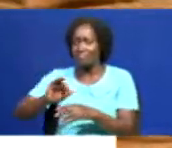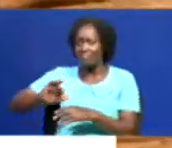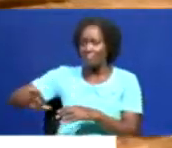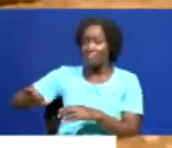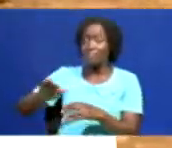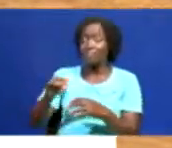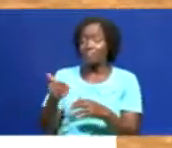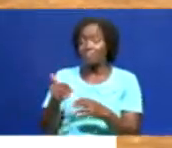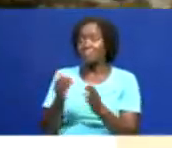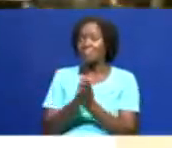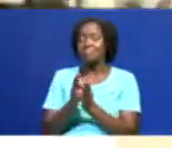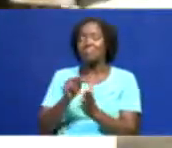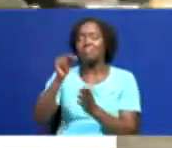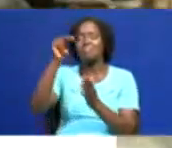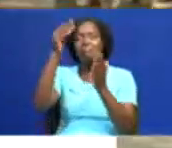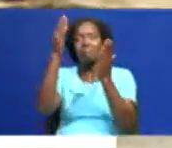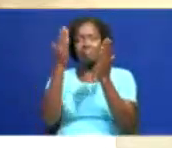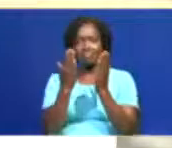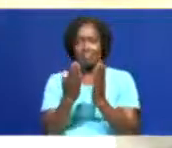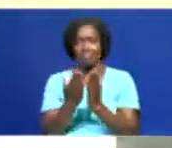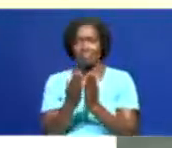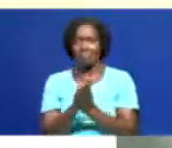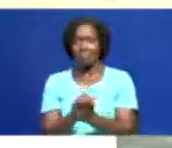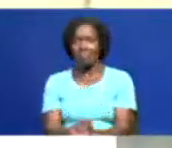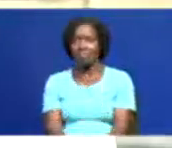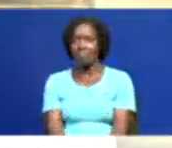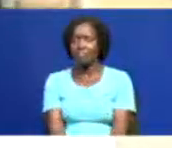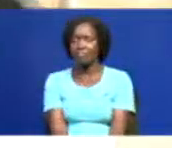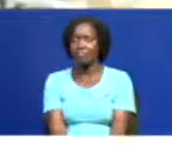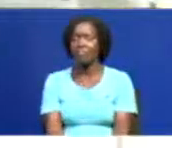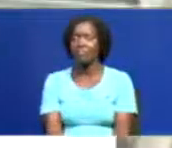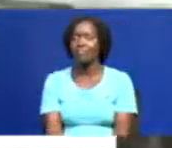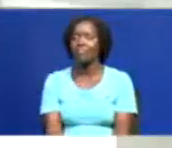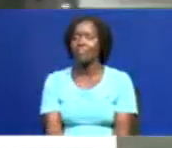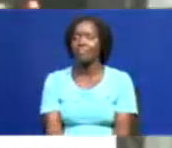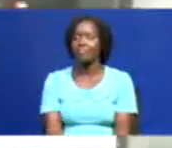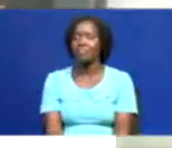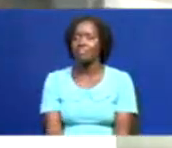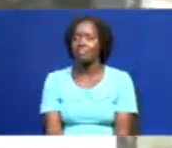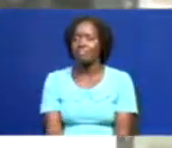katika eneo kubwa la North Rift. Michael Mondiga, Darubini.